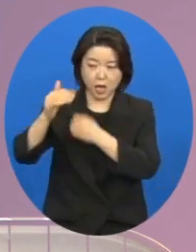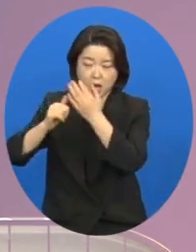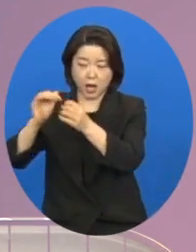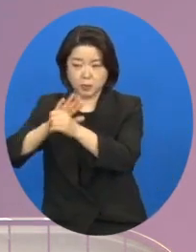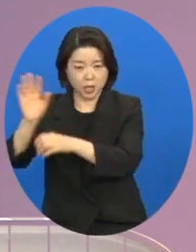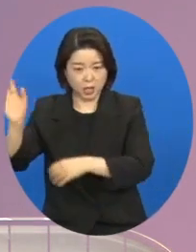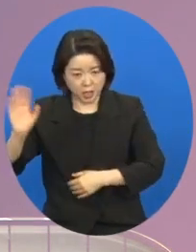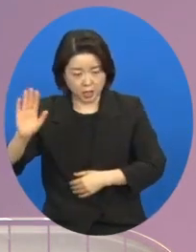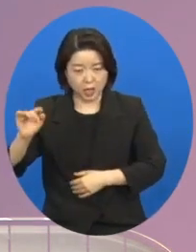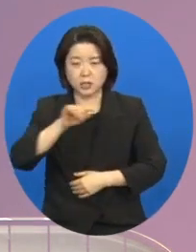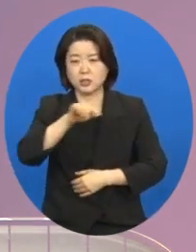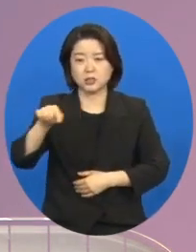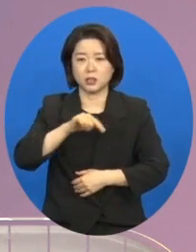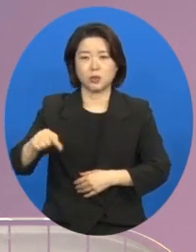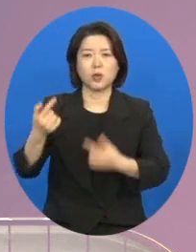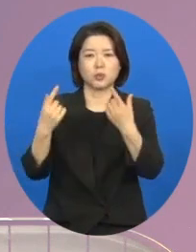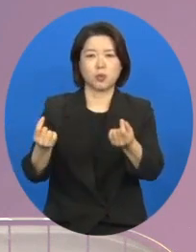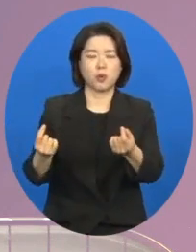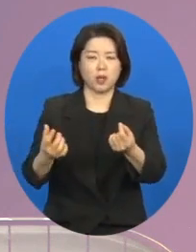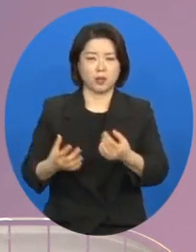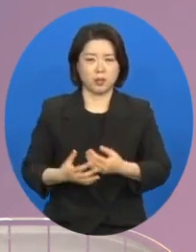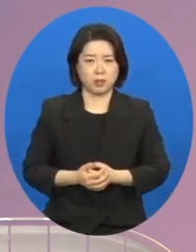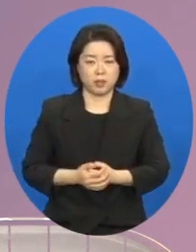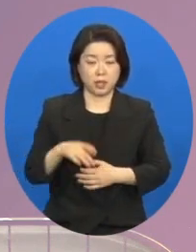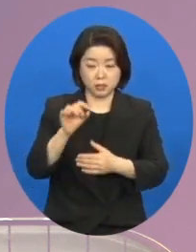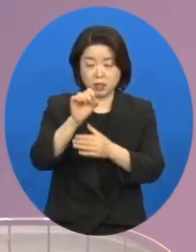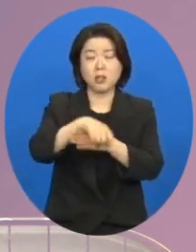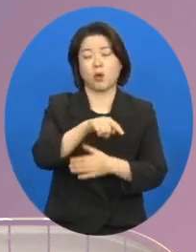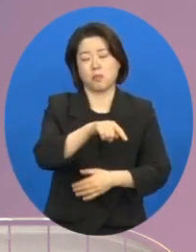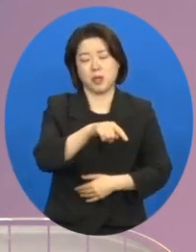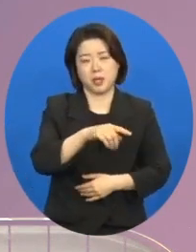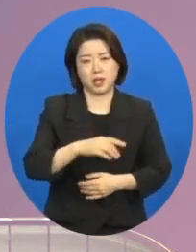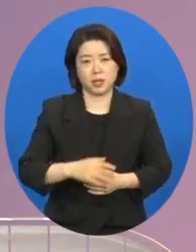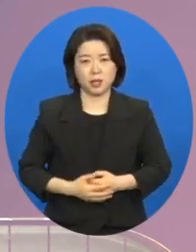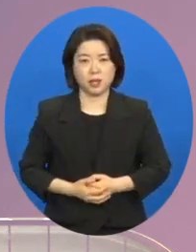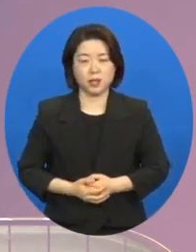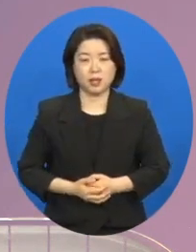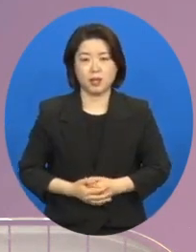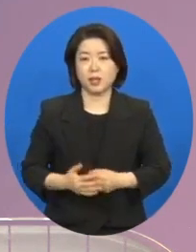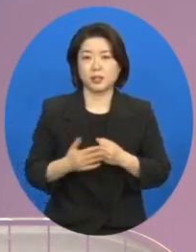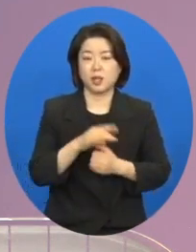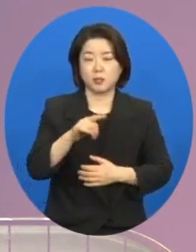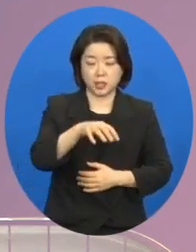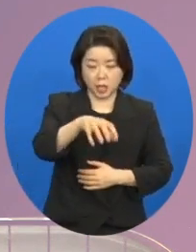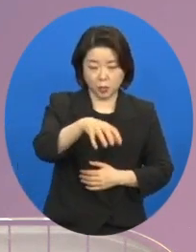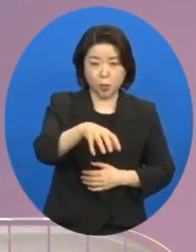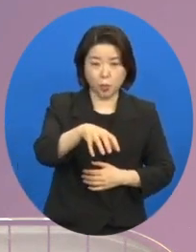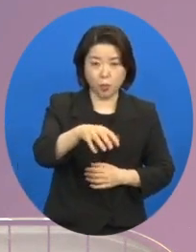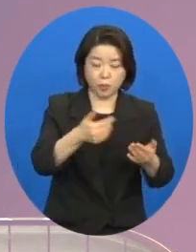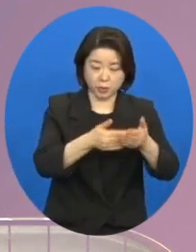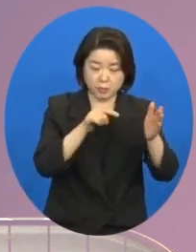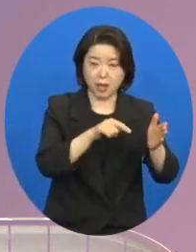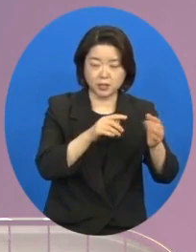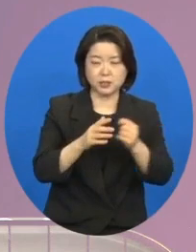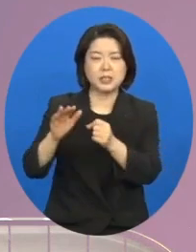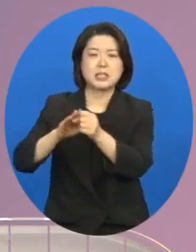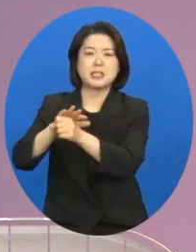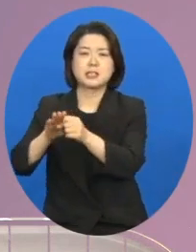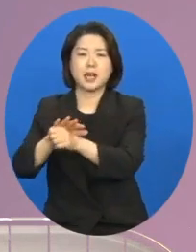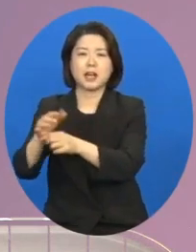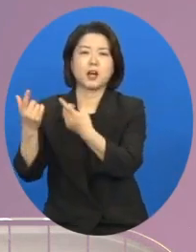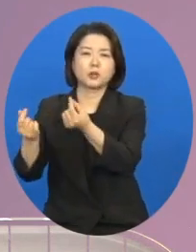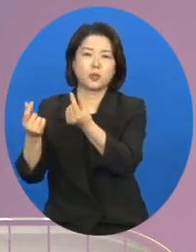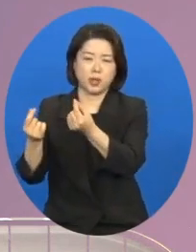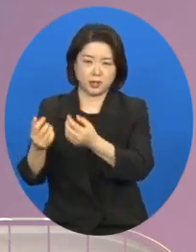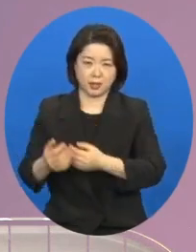않는 것이 같다는 거예요. 그 열매라는 것이죠. 그래서 이 공간이라는 것은 사랑 개념이에요.